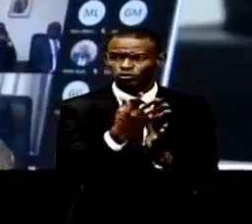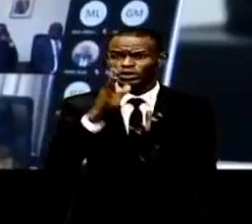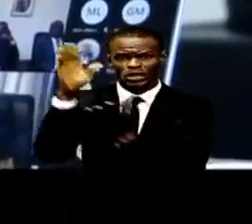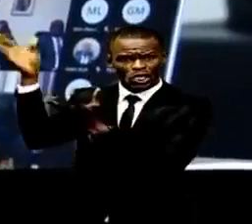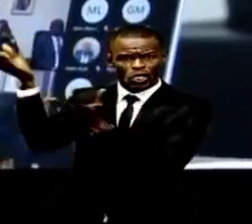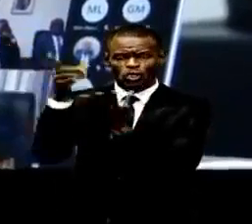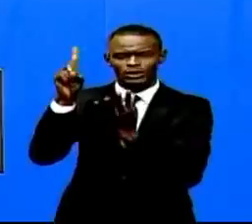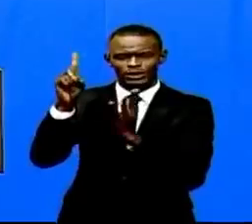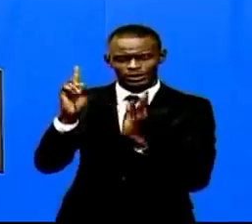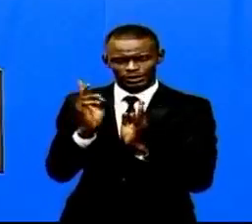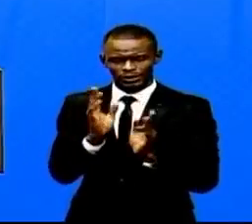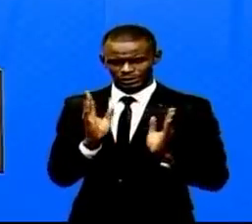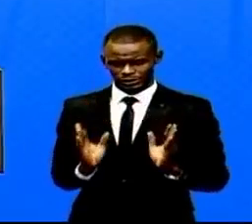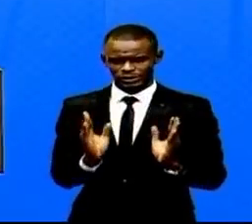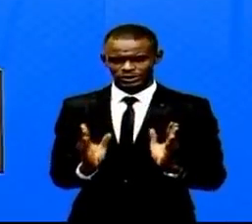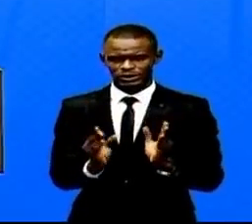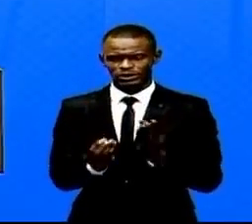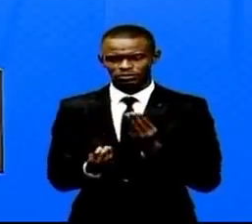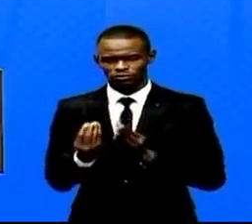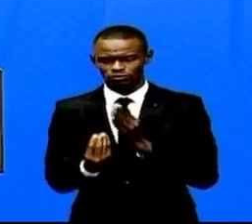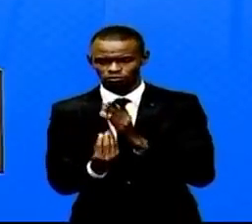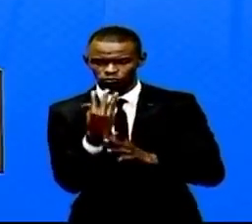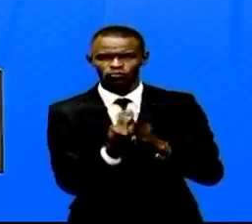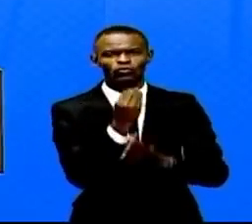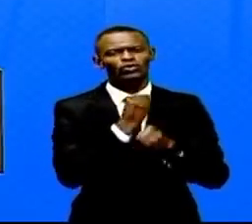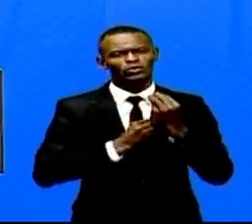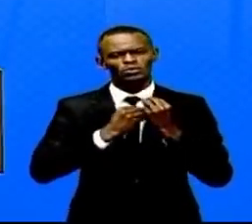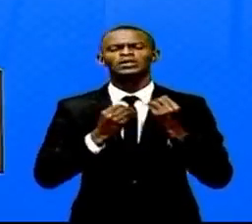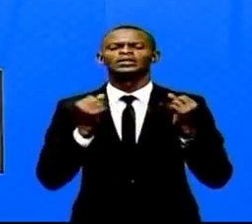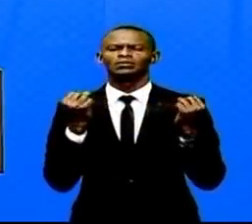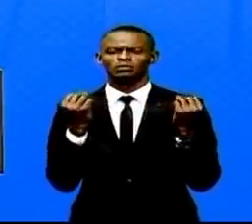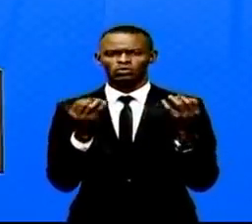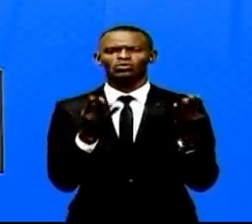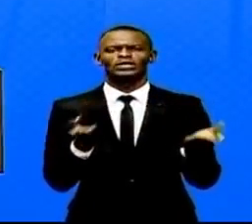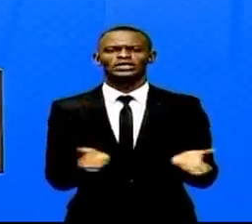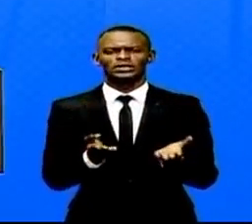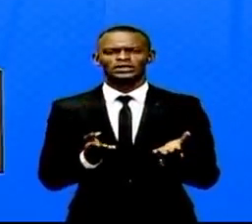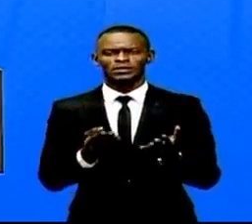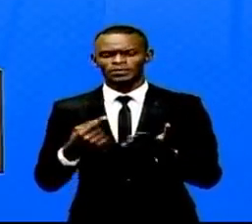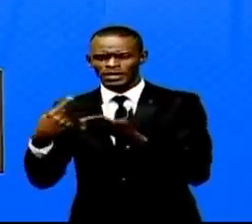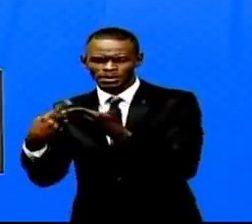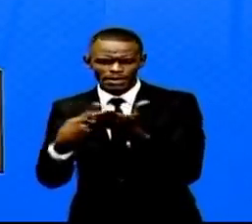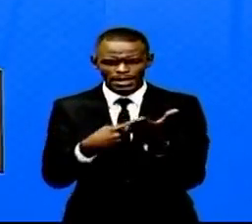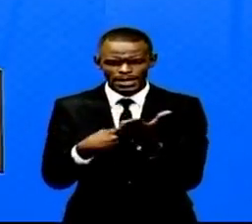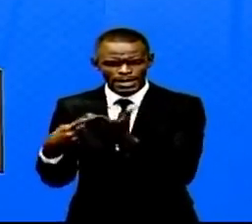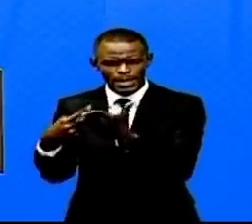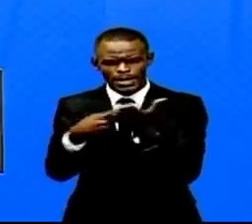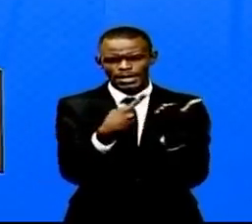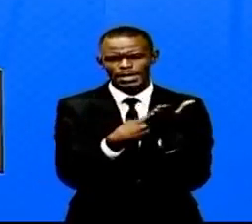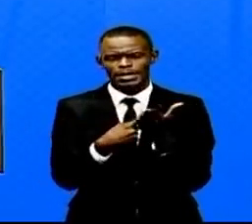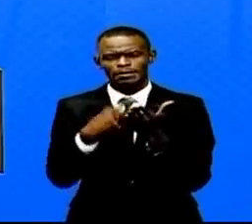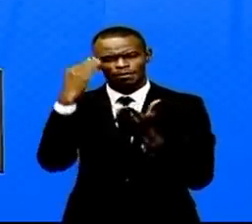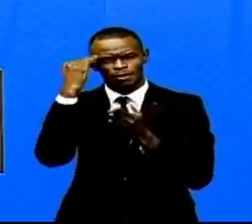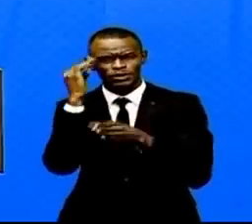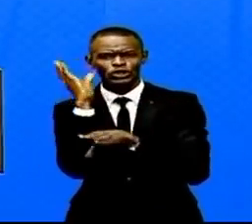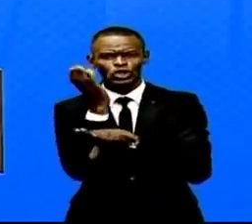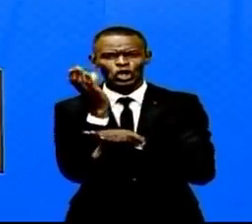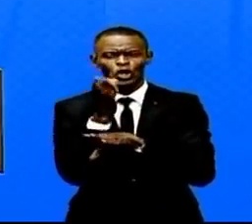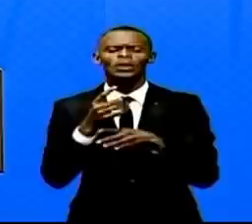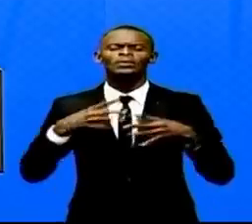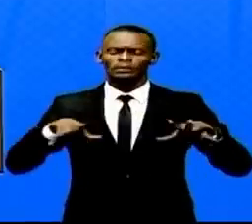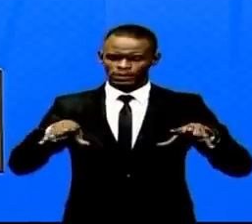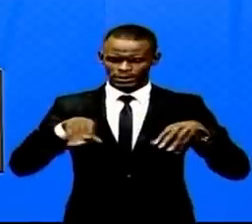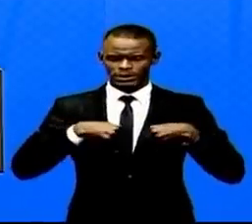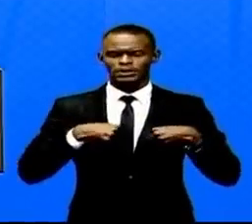a conclu le ministre de l'Agriculture. Après débat et délibération, le Conseil a adopté ces deux